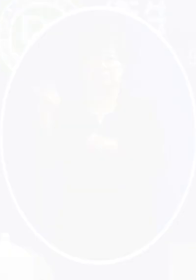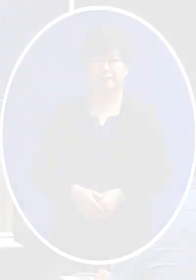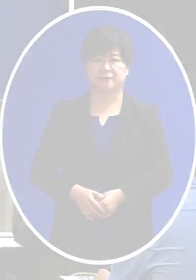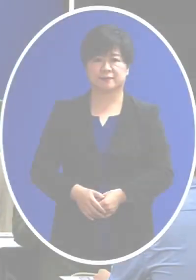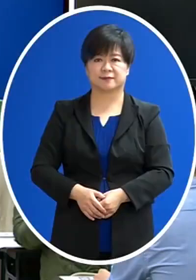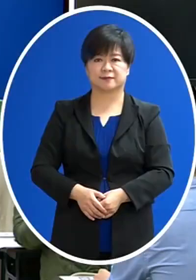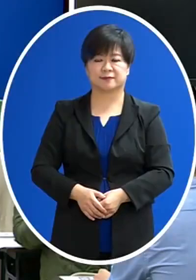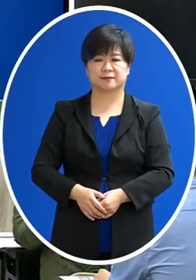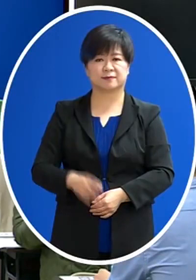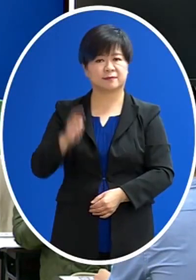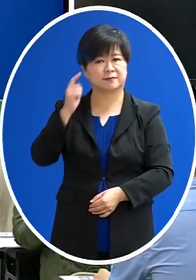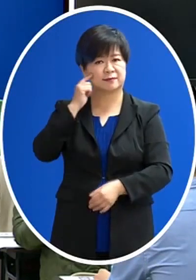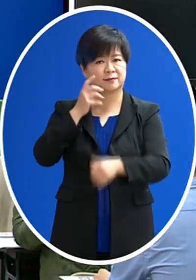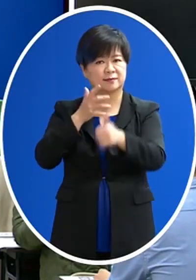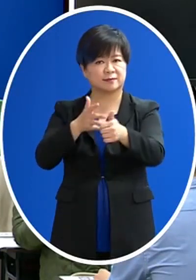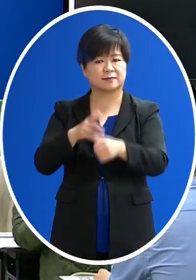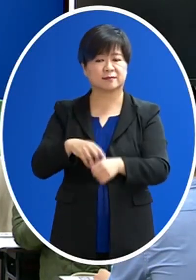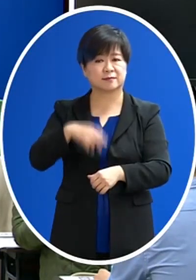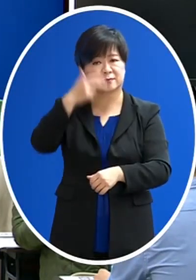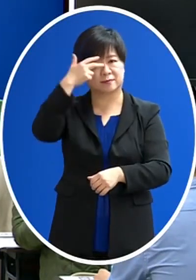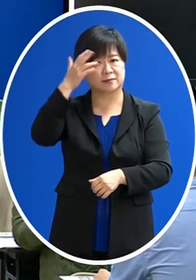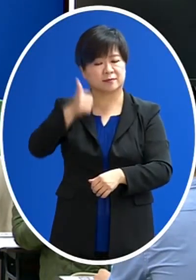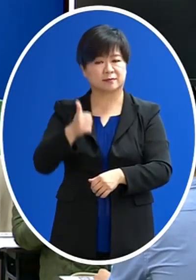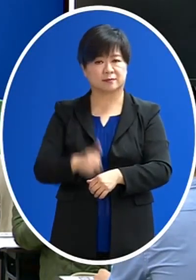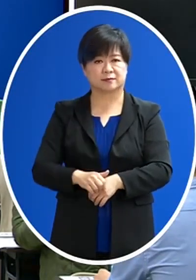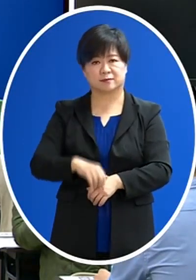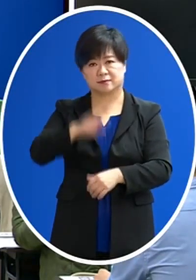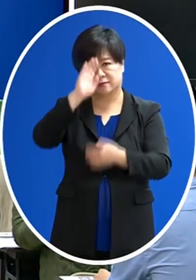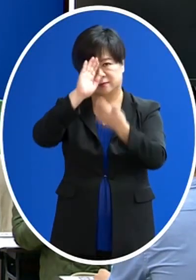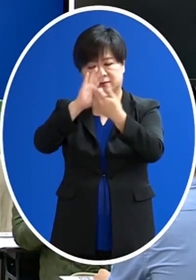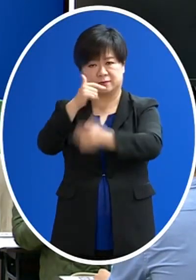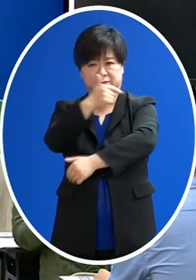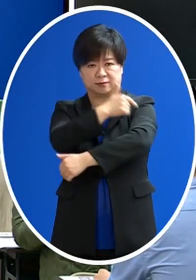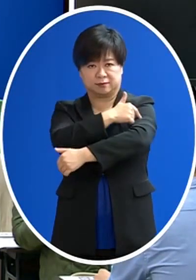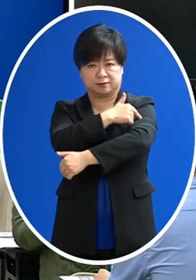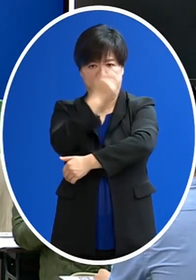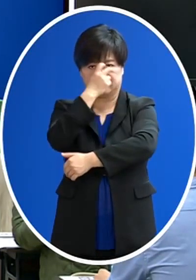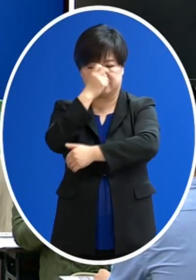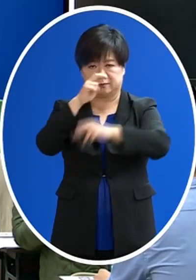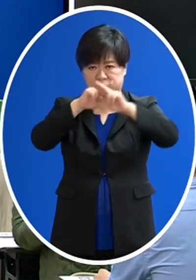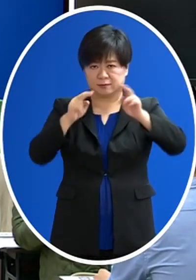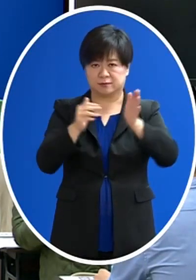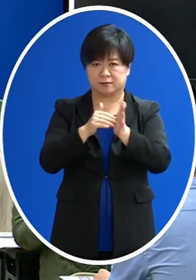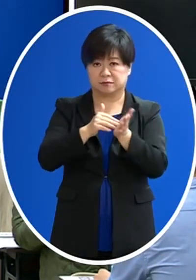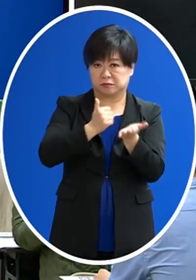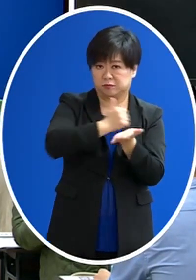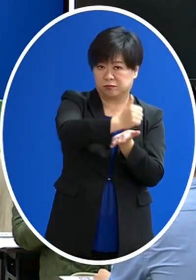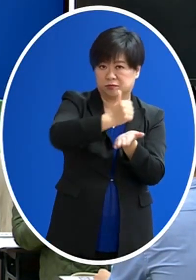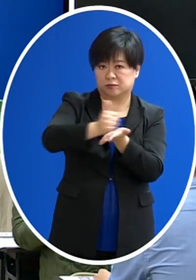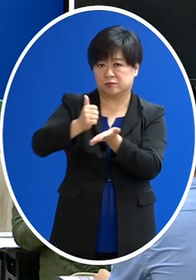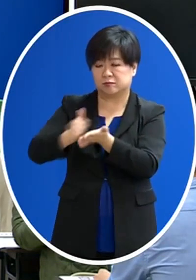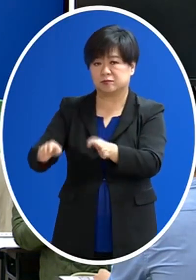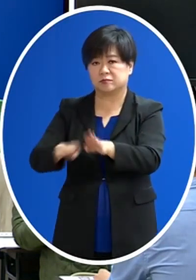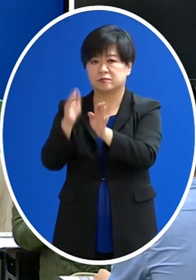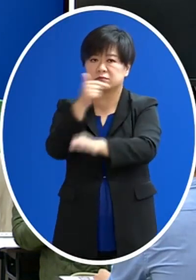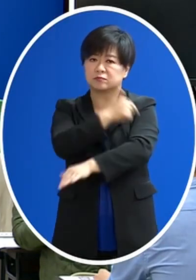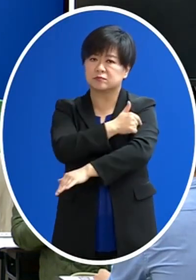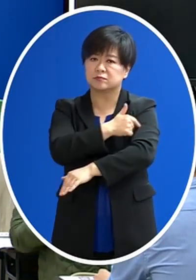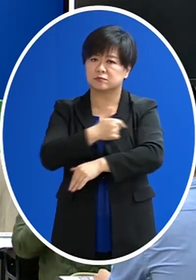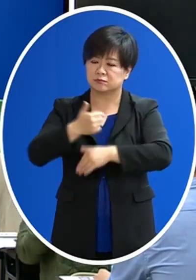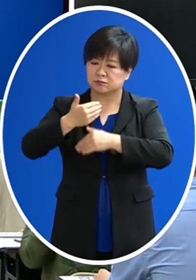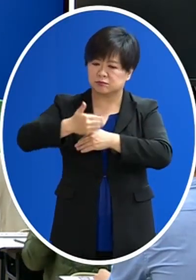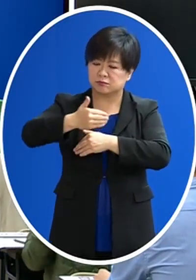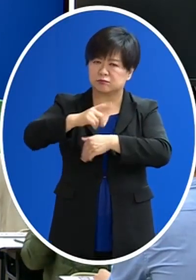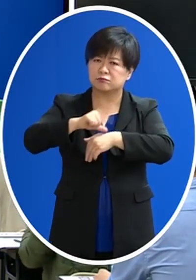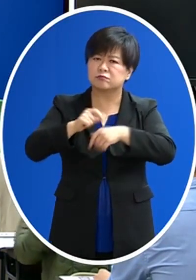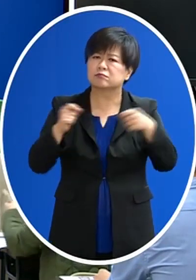象啊。 想请教一下庄副，就是疫苗完成封针检验到配送到各个地方开打中间大概需要多